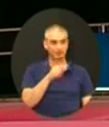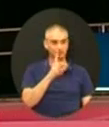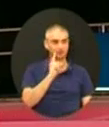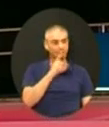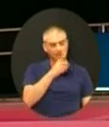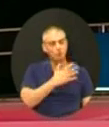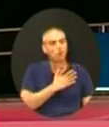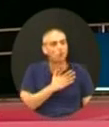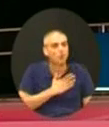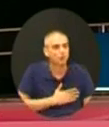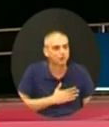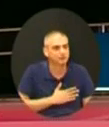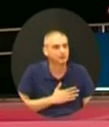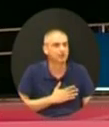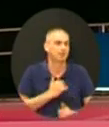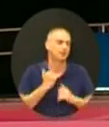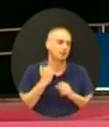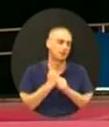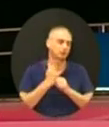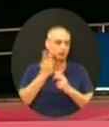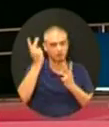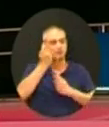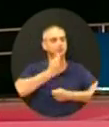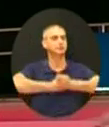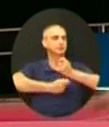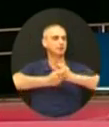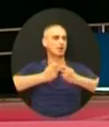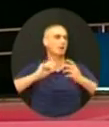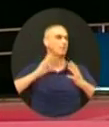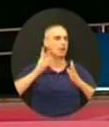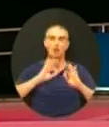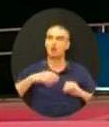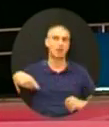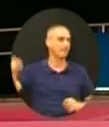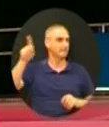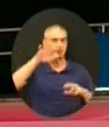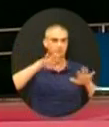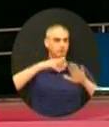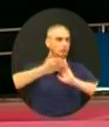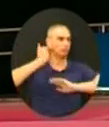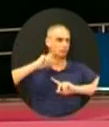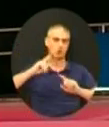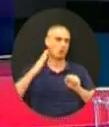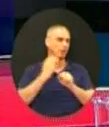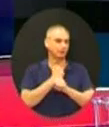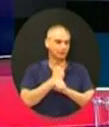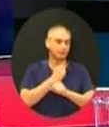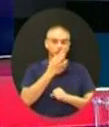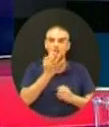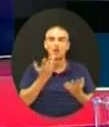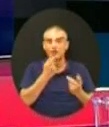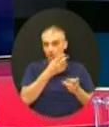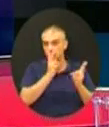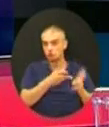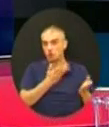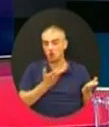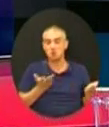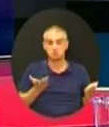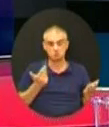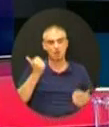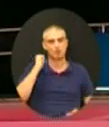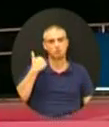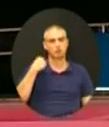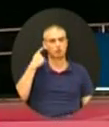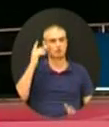אבל הוא רוצה להביא לעסקה, אני חושבת, במה שאף אחד מהממשלים הקודמים לא הצליח, השאלה כן. כמה הוא יכול. אתמול